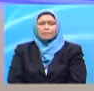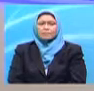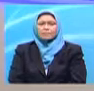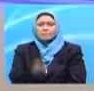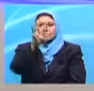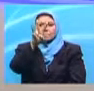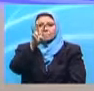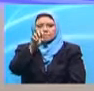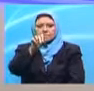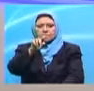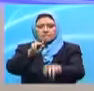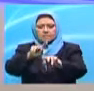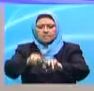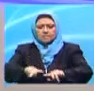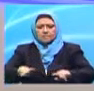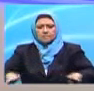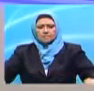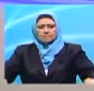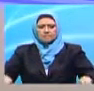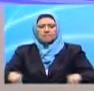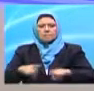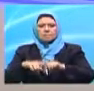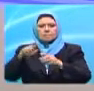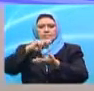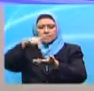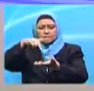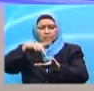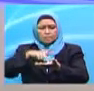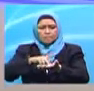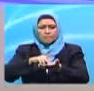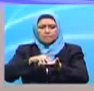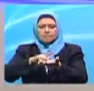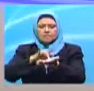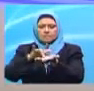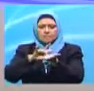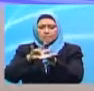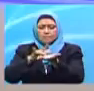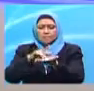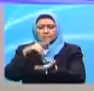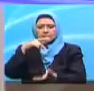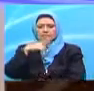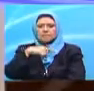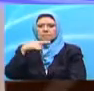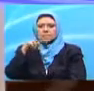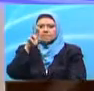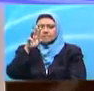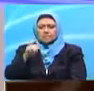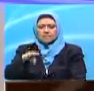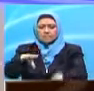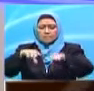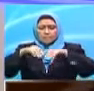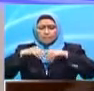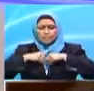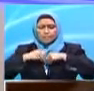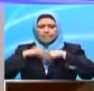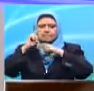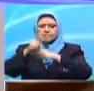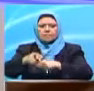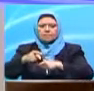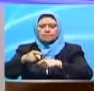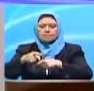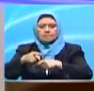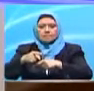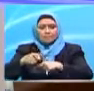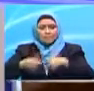20 kanak-kanak ward pediatrik ontologi pusat perubatan Universiti Malaya ppum menerima sumbangan Raya Sempena jelajah